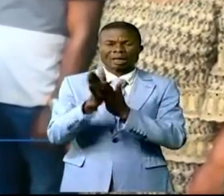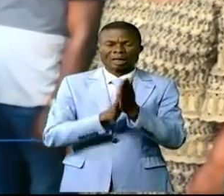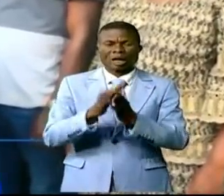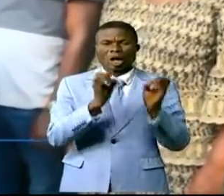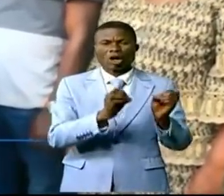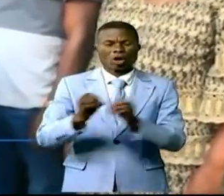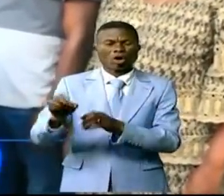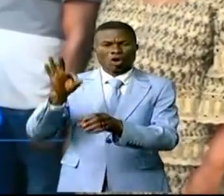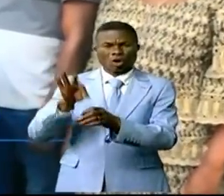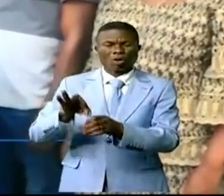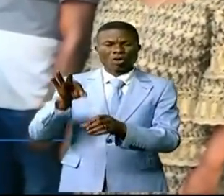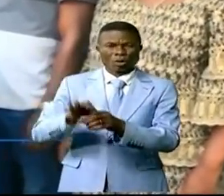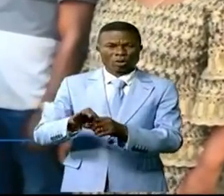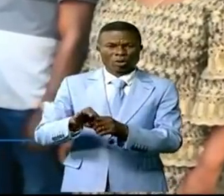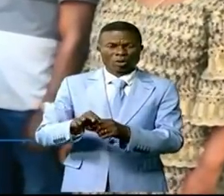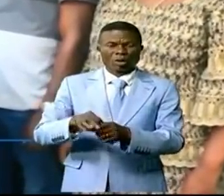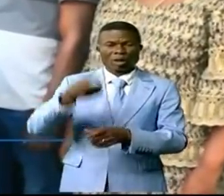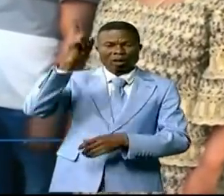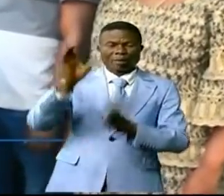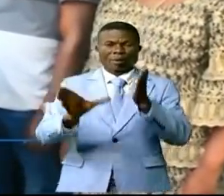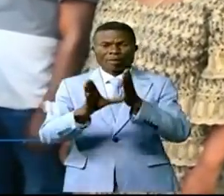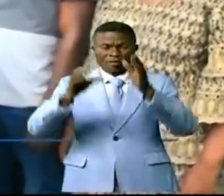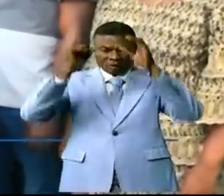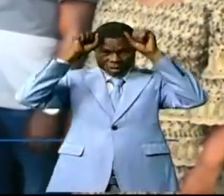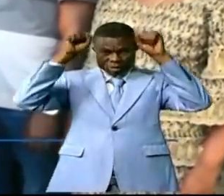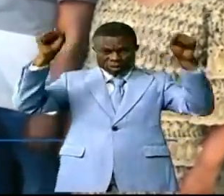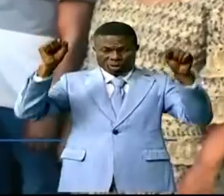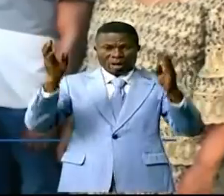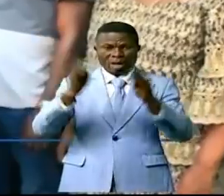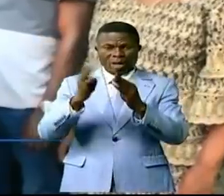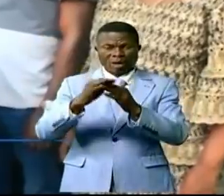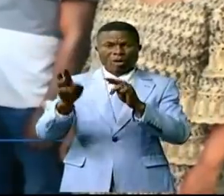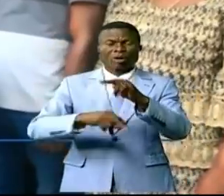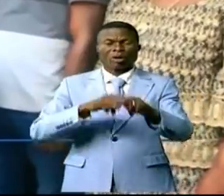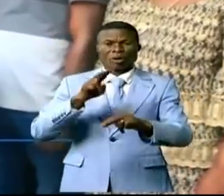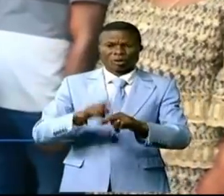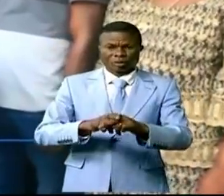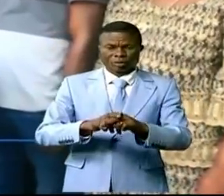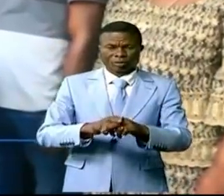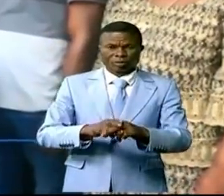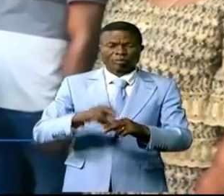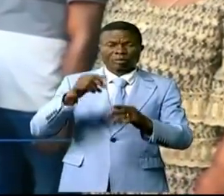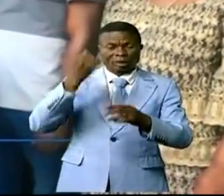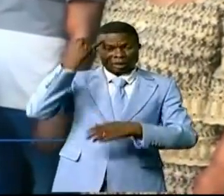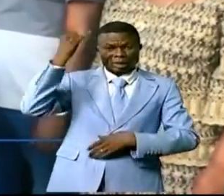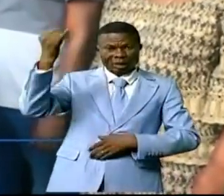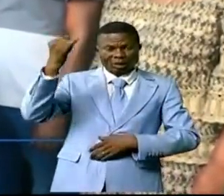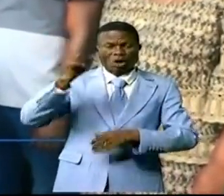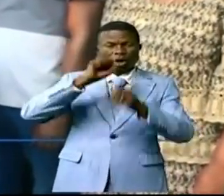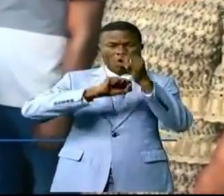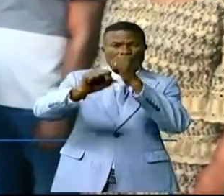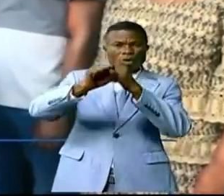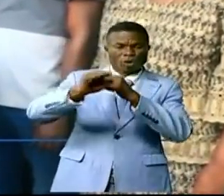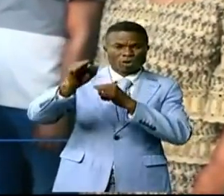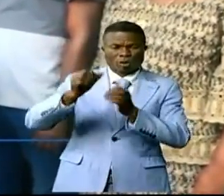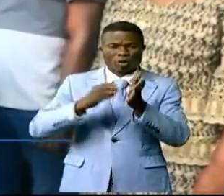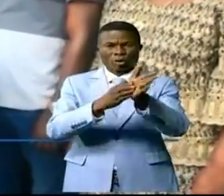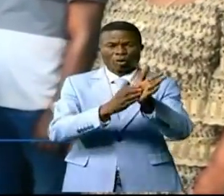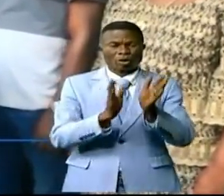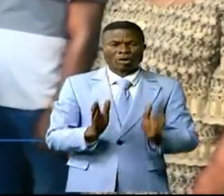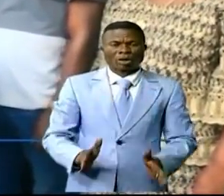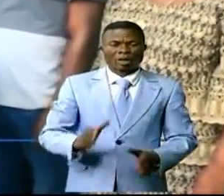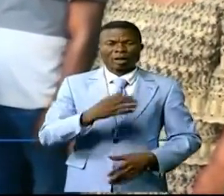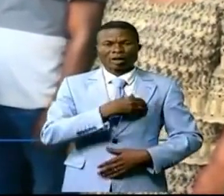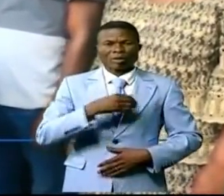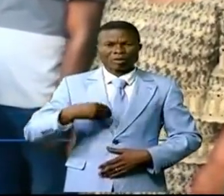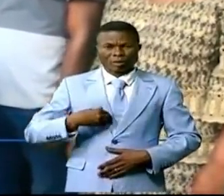des élections du premier vice-président de l'Assemblée nationale. Dans l'optique de la promotion du leadership féminin,